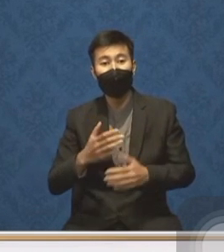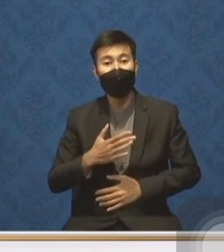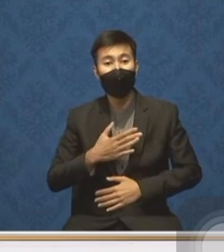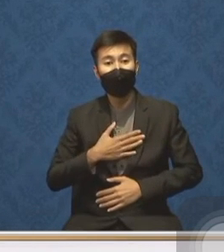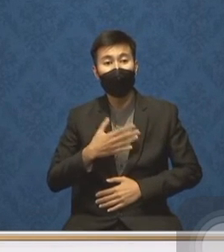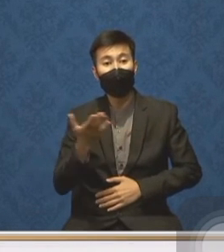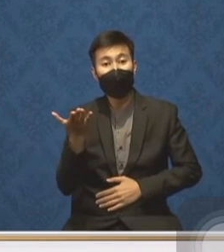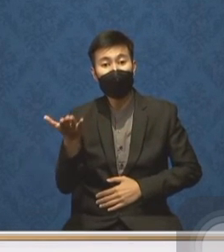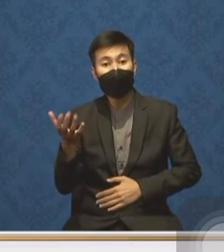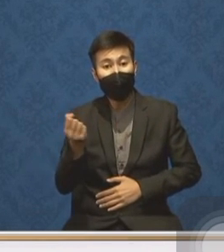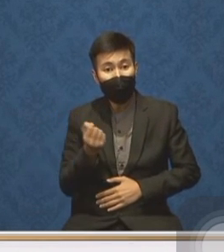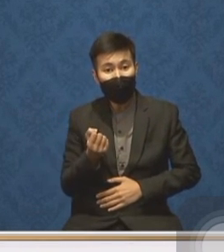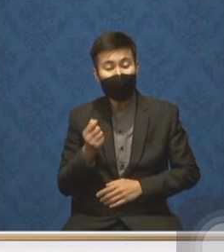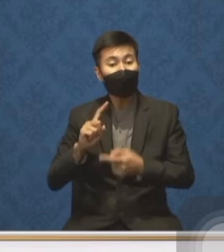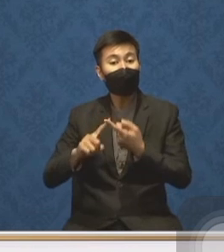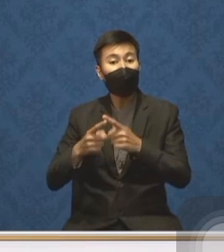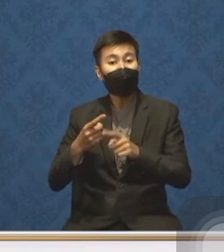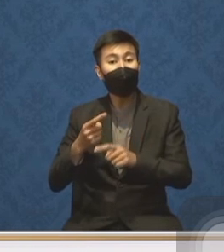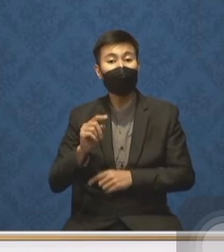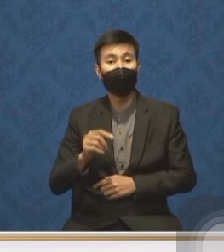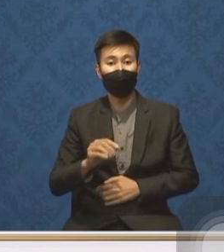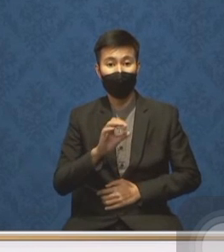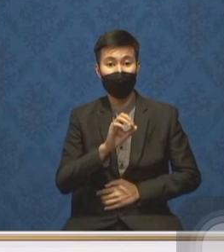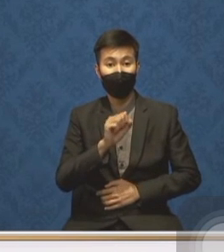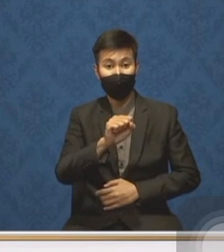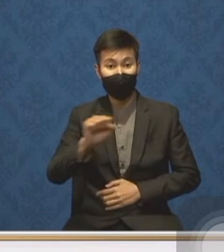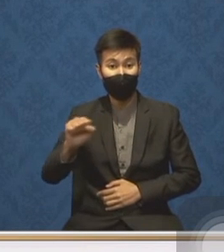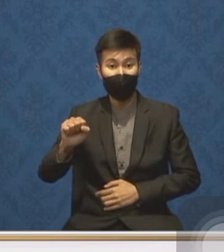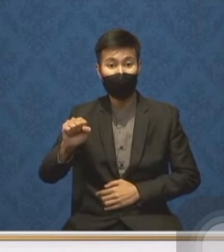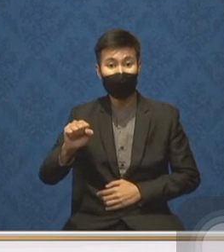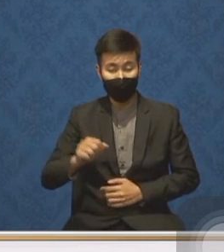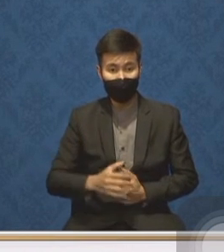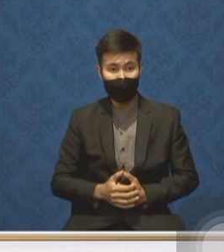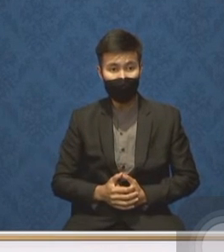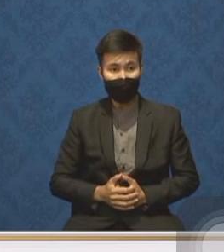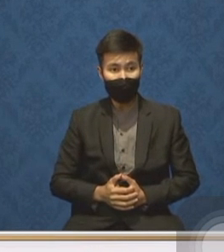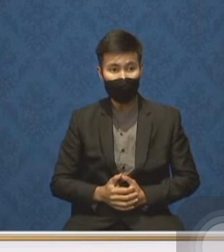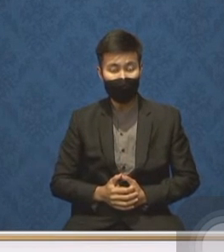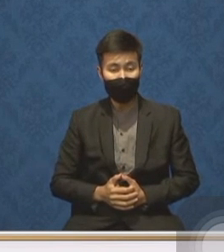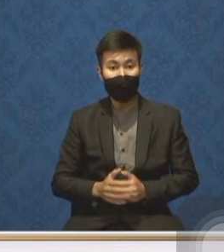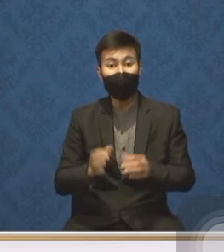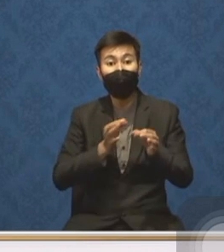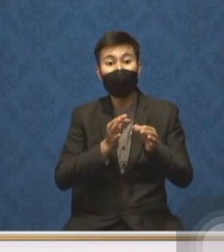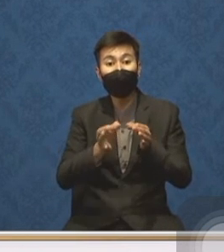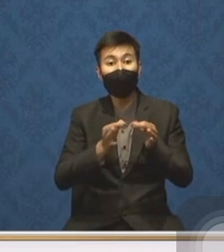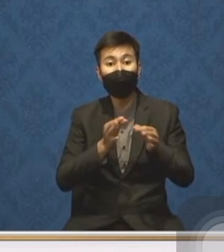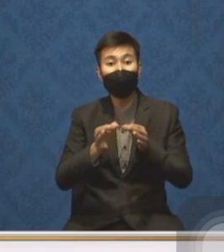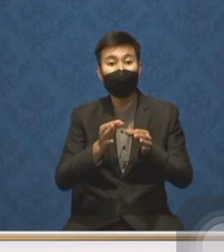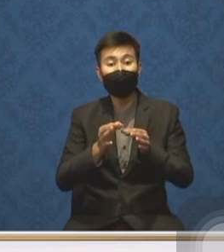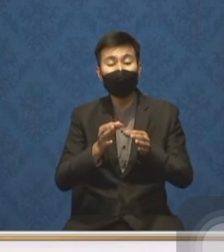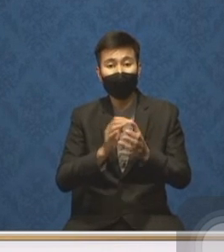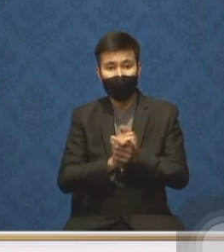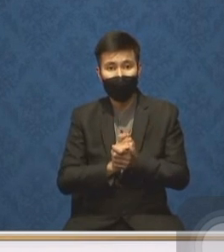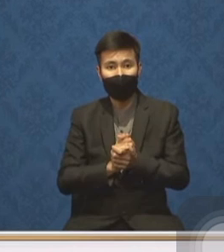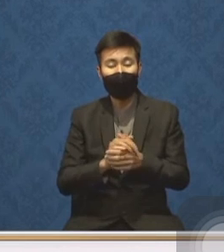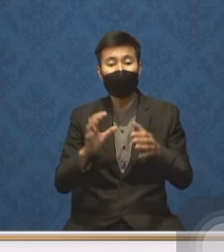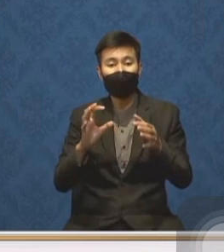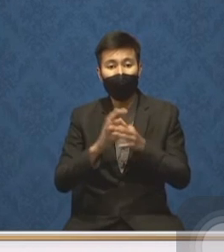ของเพื่อนๆสมาชิกในสภาแห่งนี้ที่อภิปรายเกี่ยวกับงบกองทัพมาหลายวัน